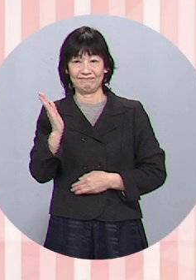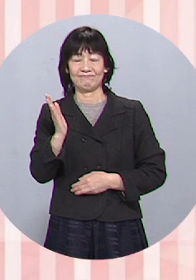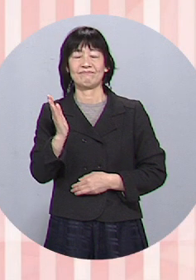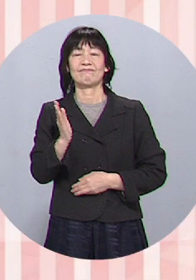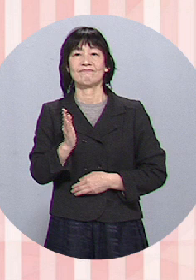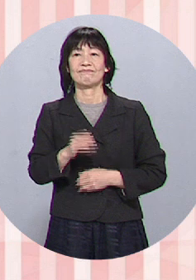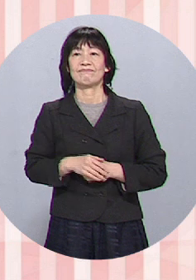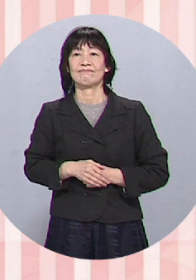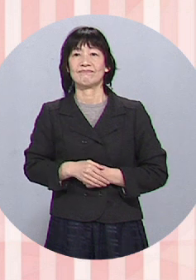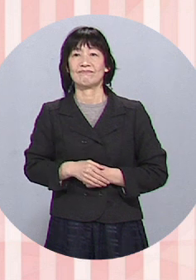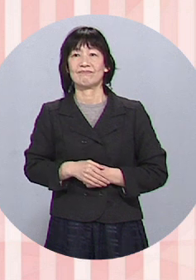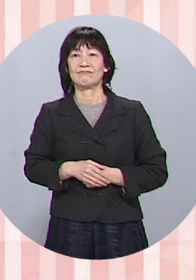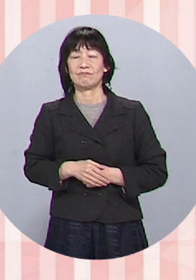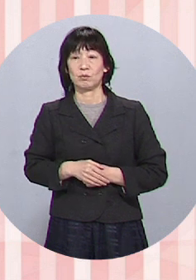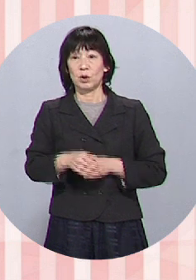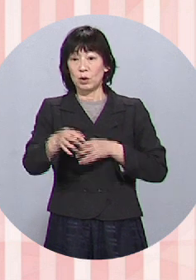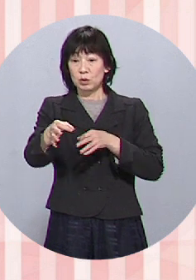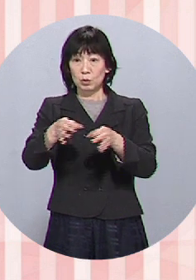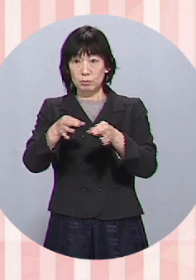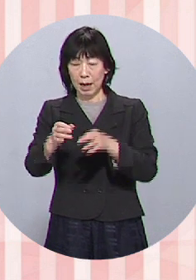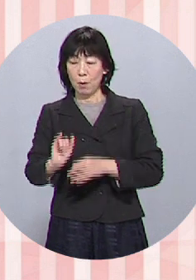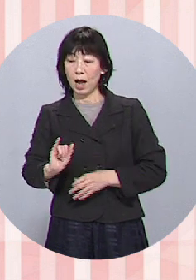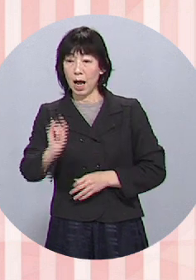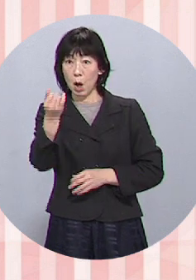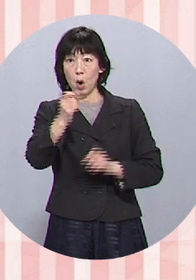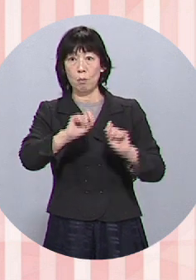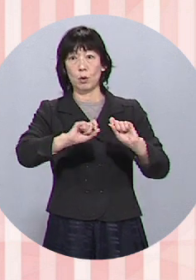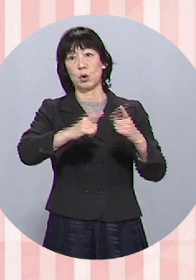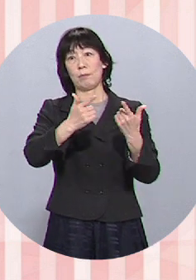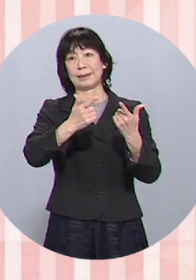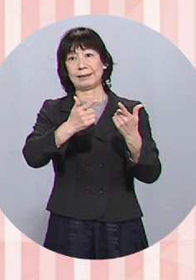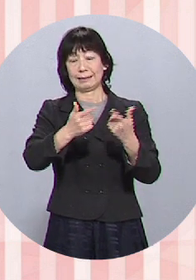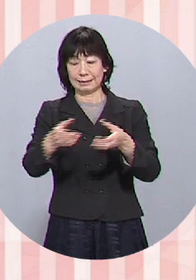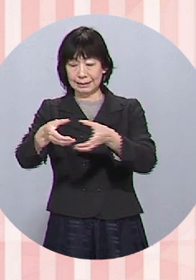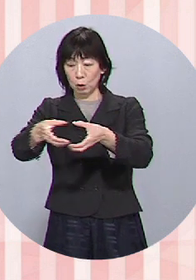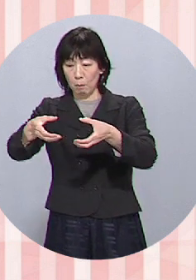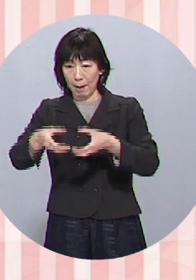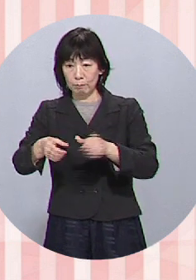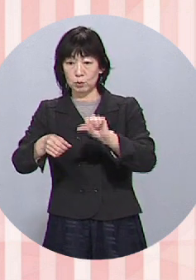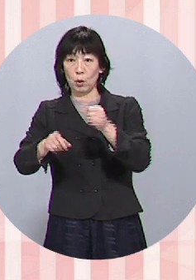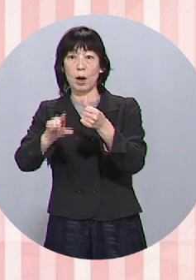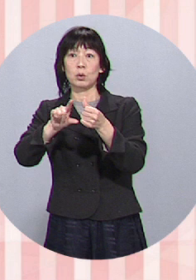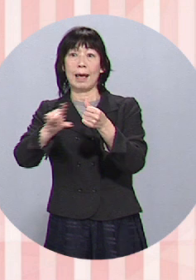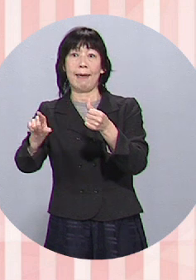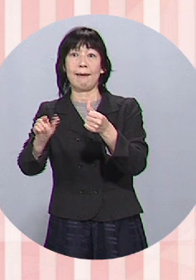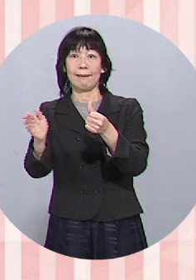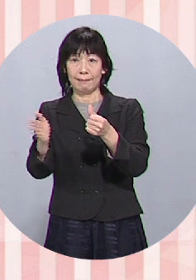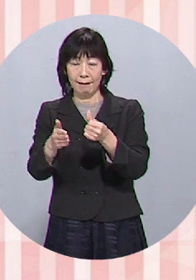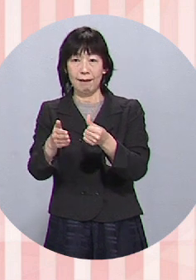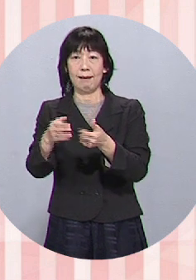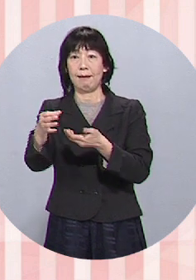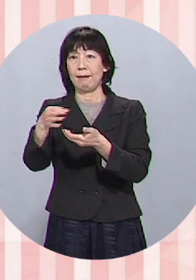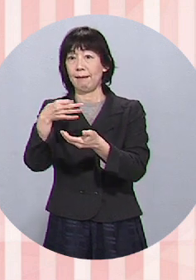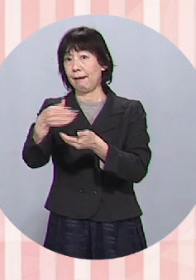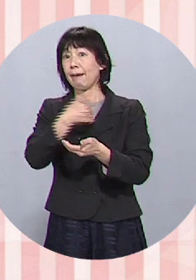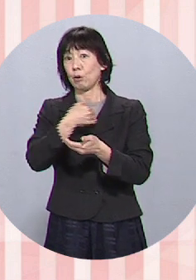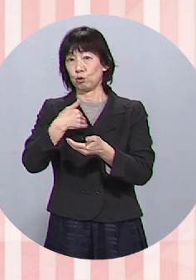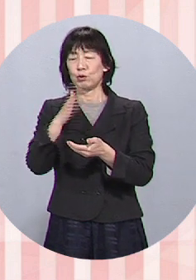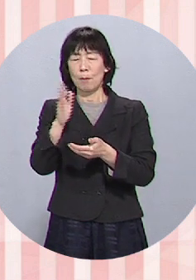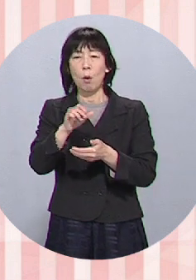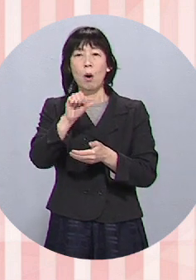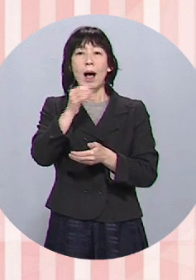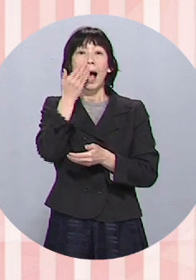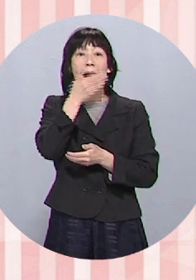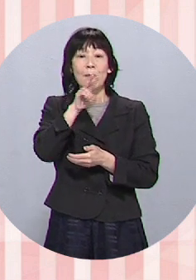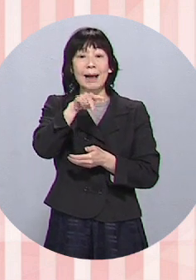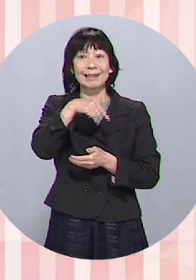しびらきファームいちご屋の直売は火曜日と木曜日で1パック500円からとなっています。ちなみにあまりんは1パ